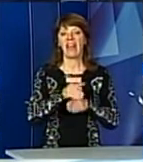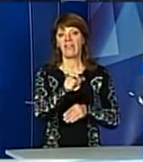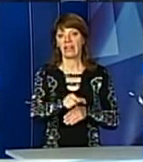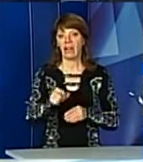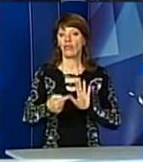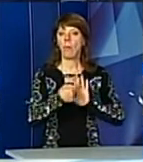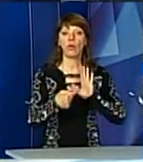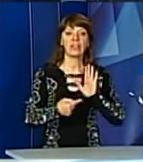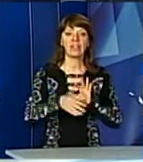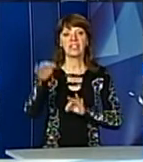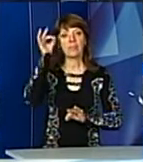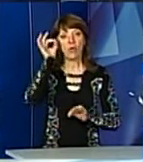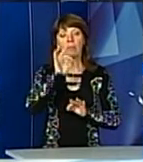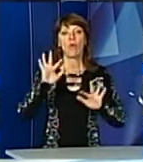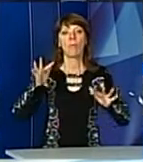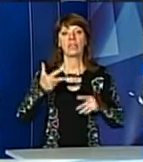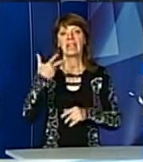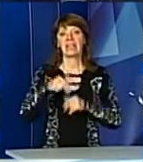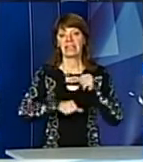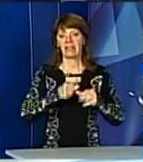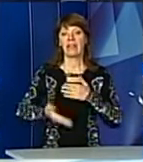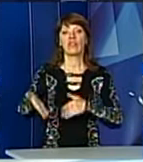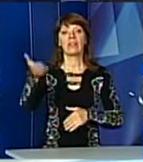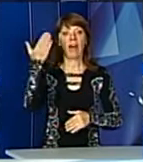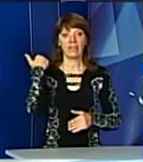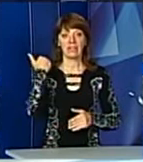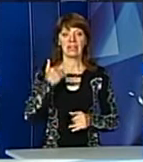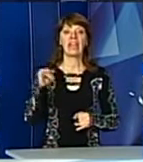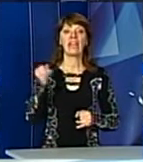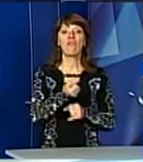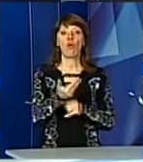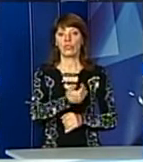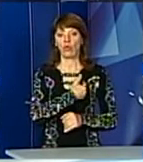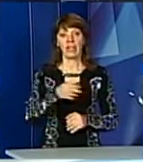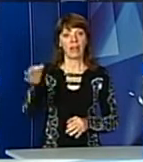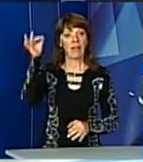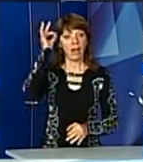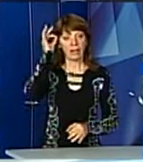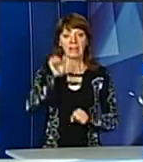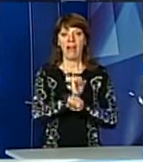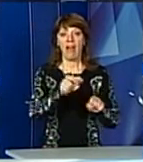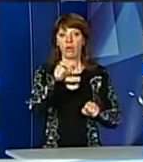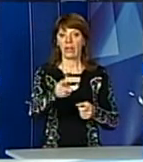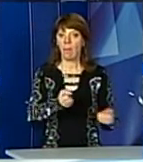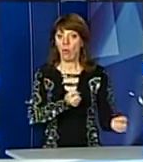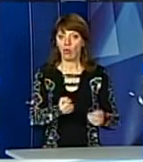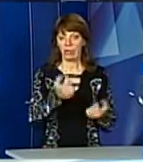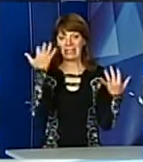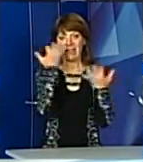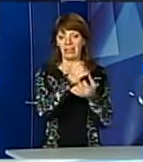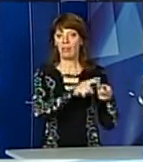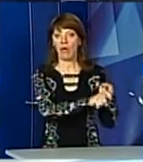Вони поділилися спогадами про події 30-літньої давнини. І вкотре хотіли нагадати герої, які боролися з